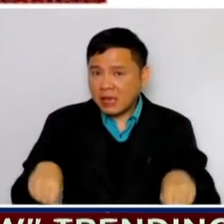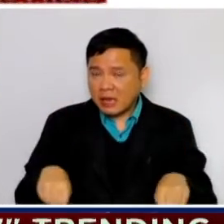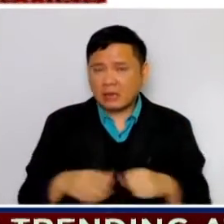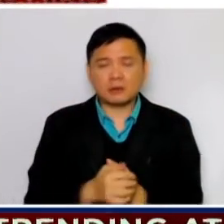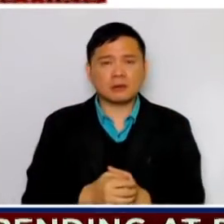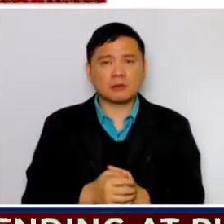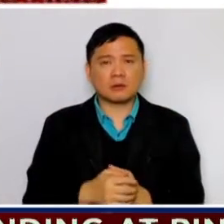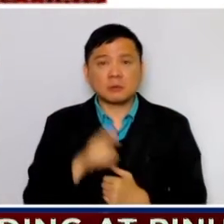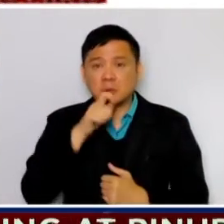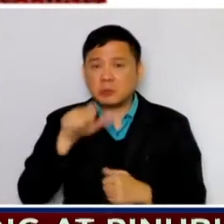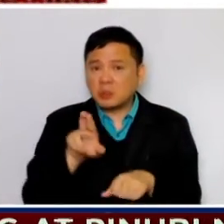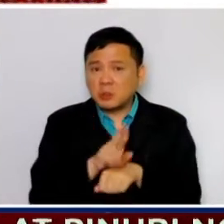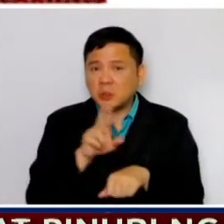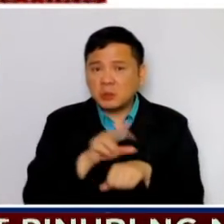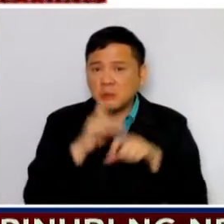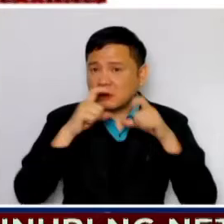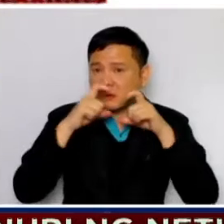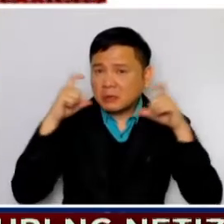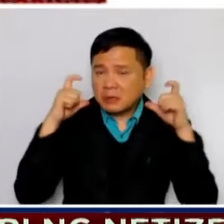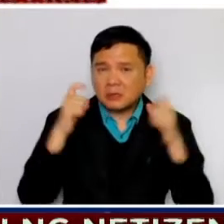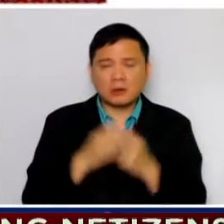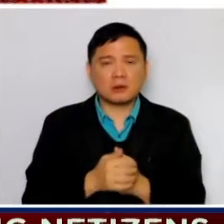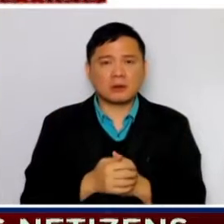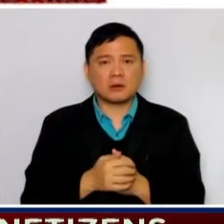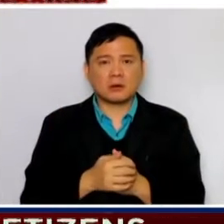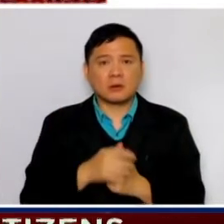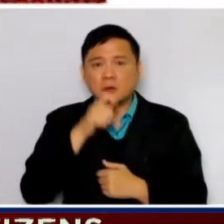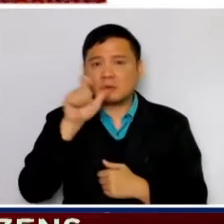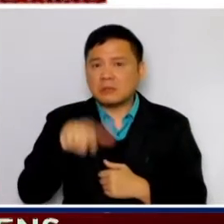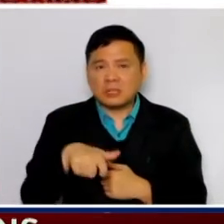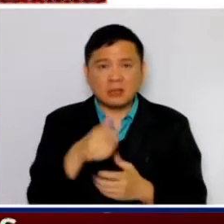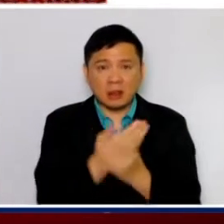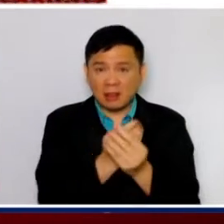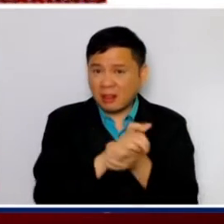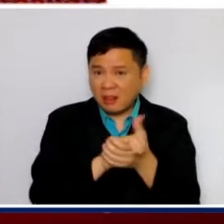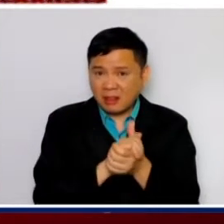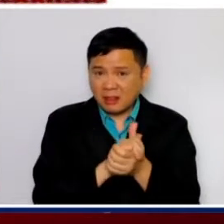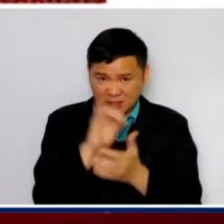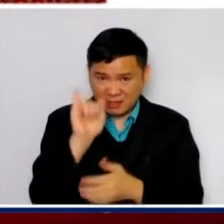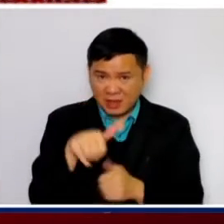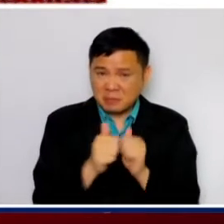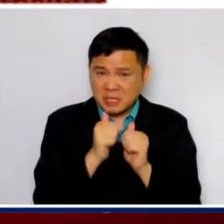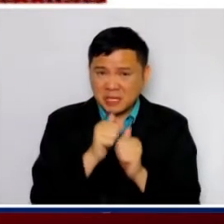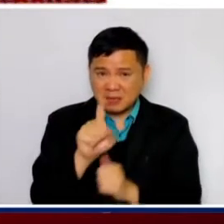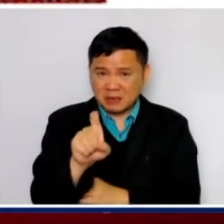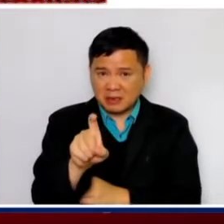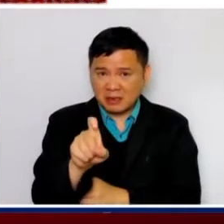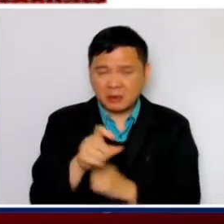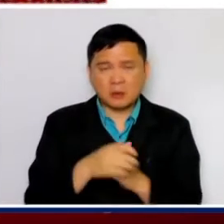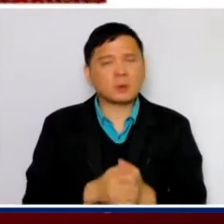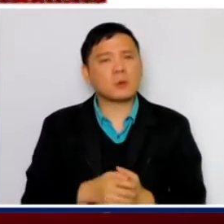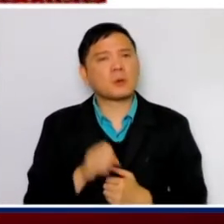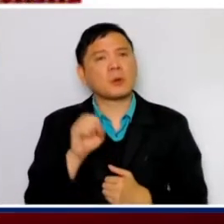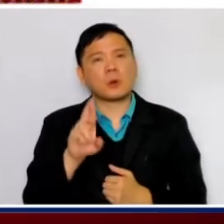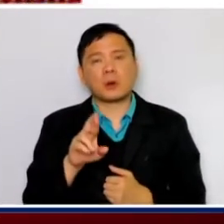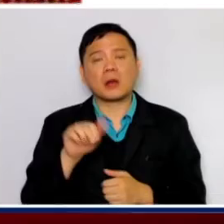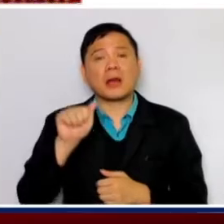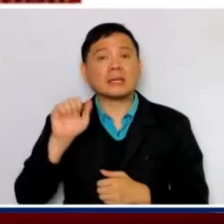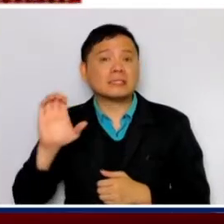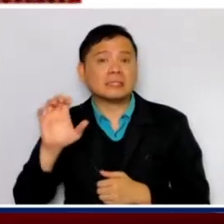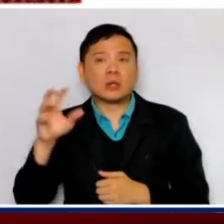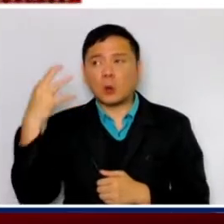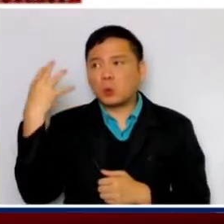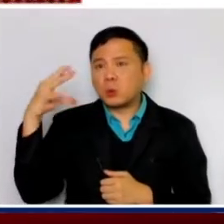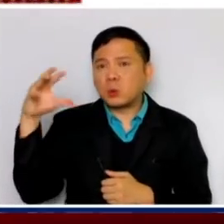gumamit ng huwag na sumunod sa hand hygiene? Okay? O yung mga ventilations, sufficient